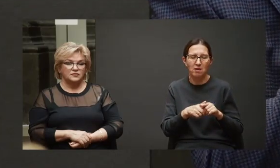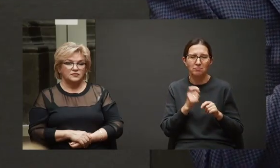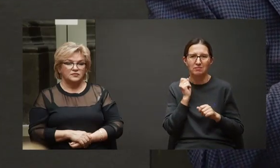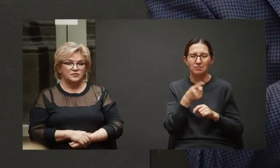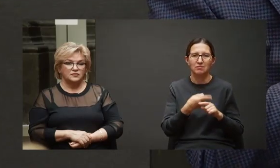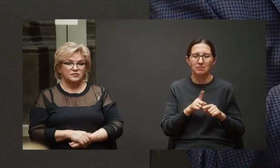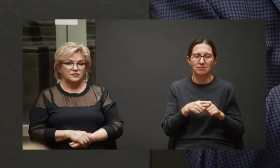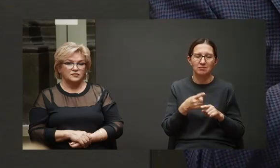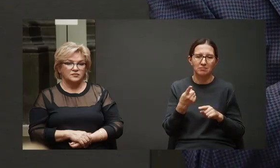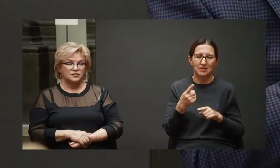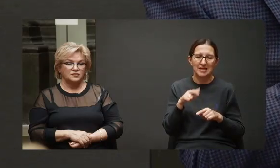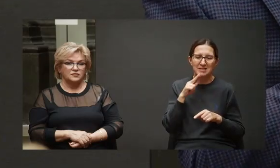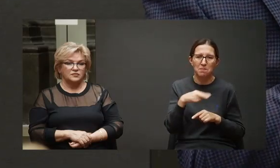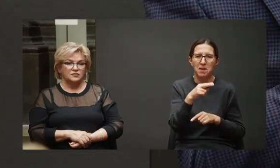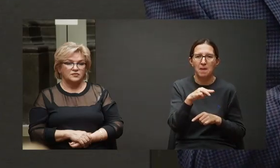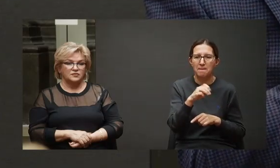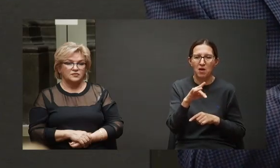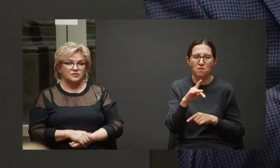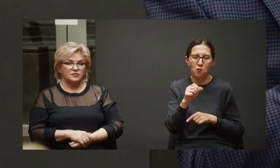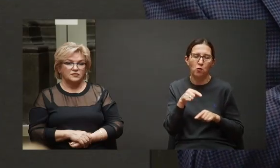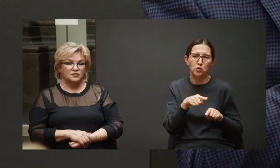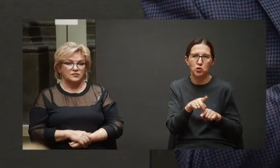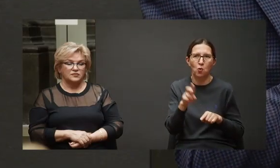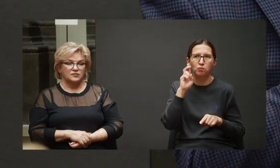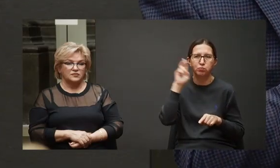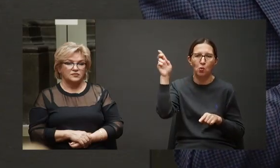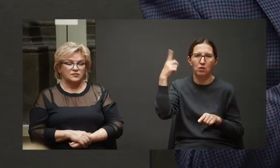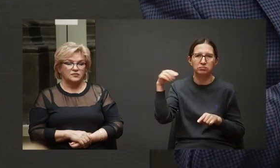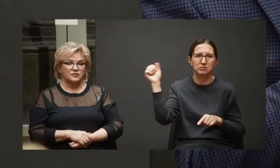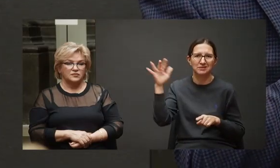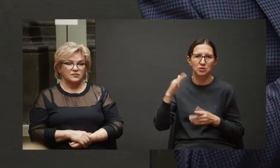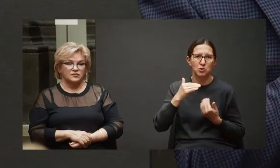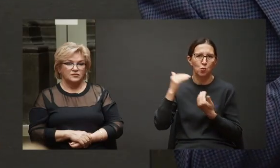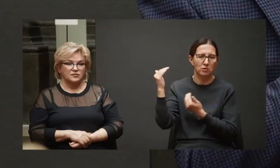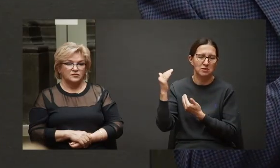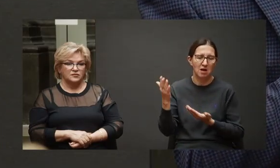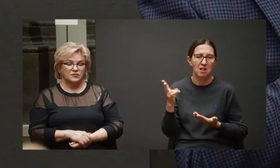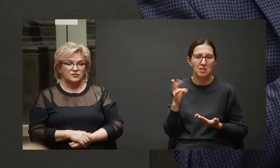бог солнца, конечно. Но в целом он имитирует